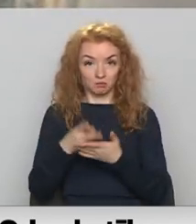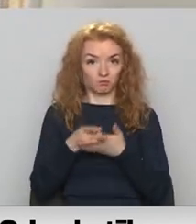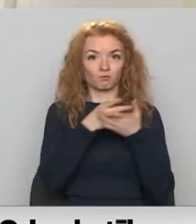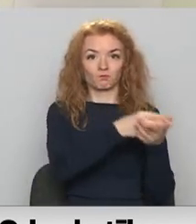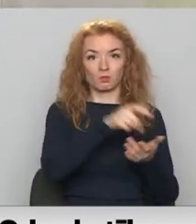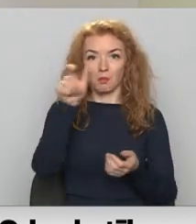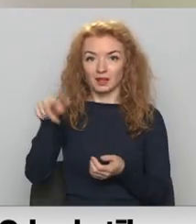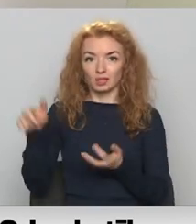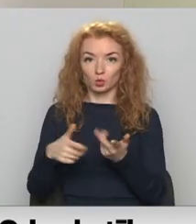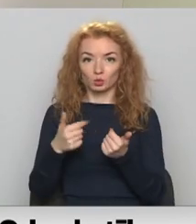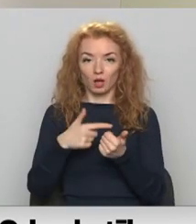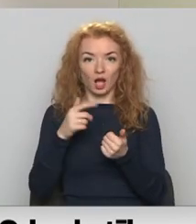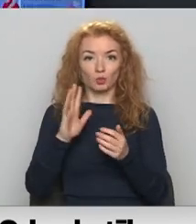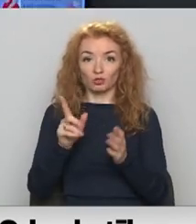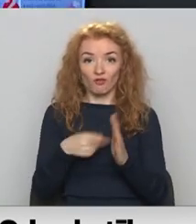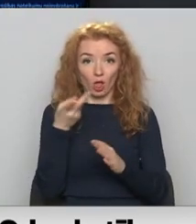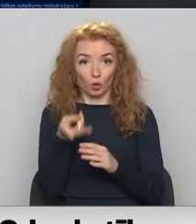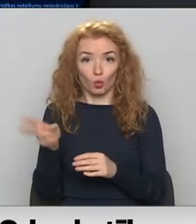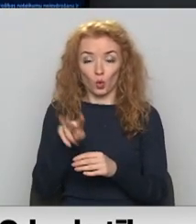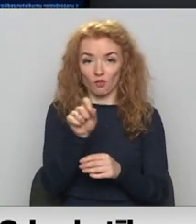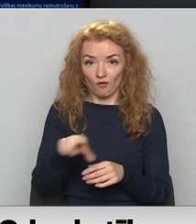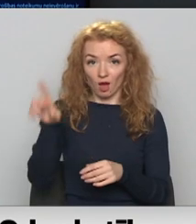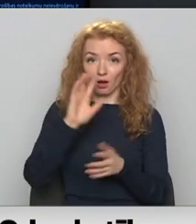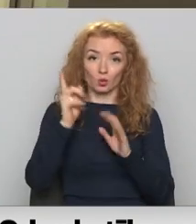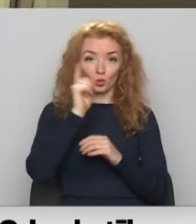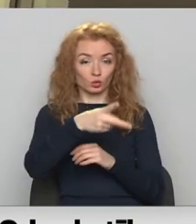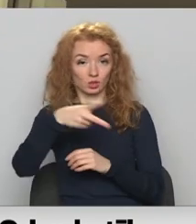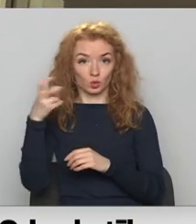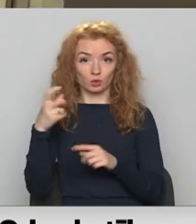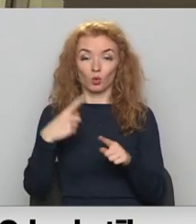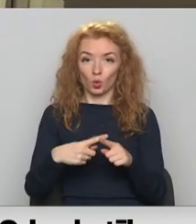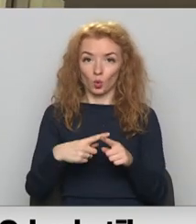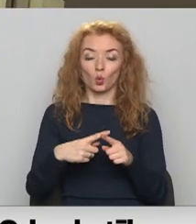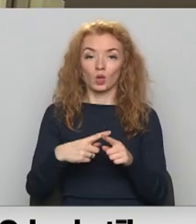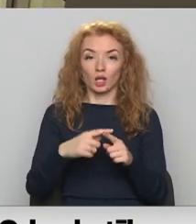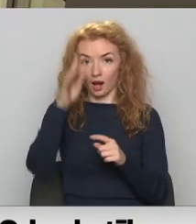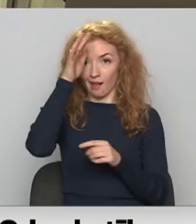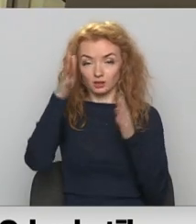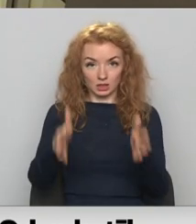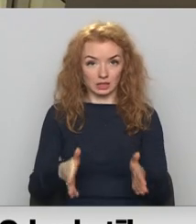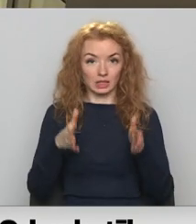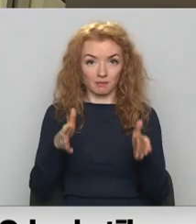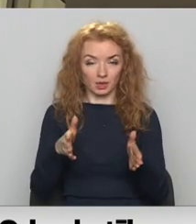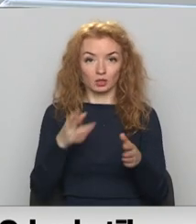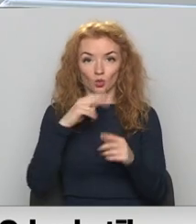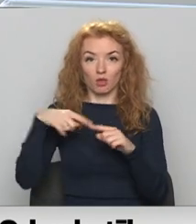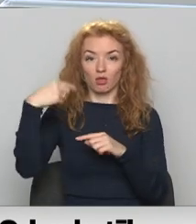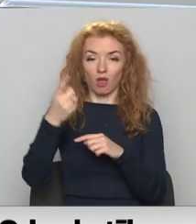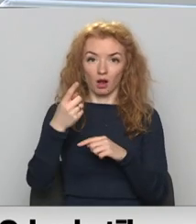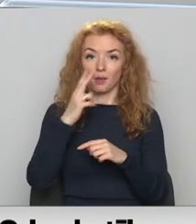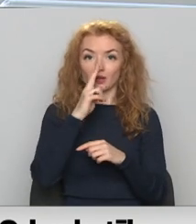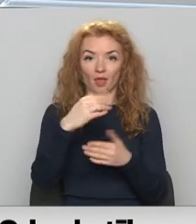COVID-19 pacientu skaits varētu dubultoties, pārsniedzot 1200. Rīgas Austrumu Klīniskās universitātes slimnīca no nākamās nedēļas